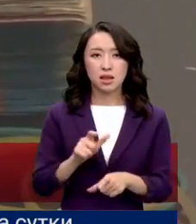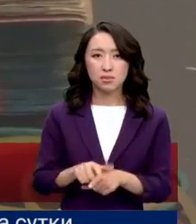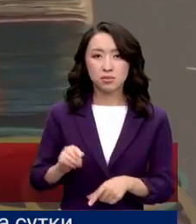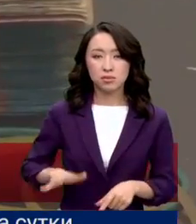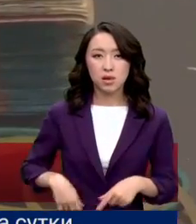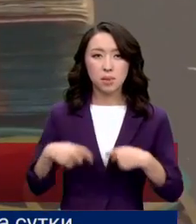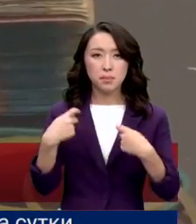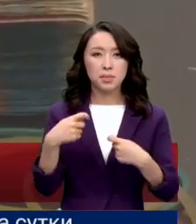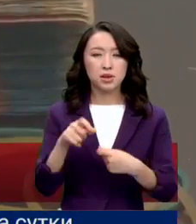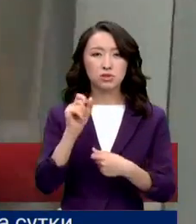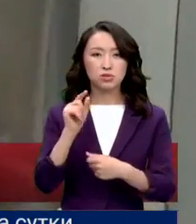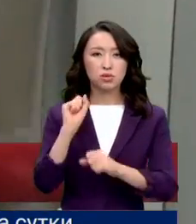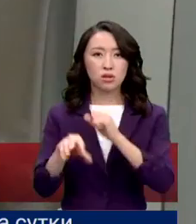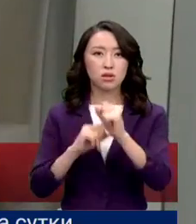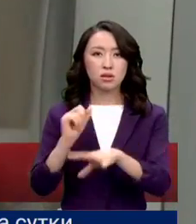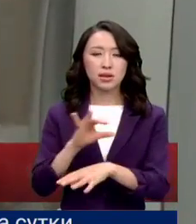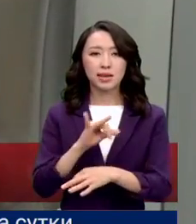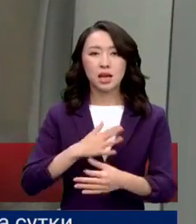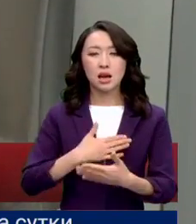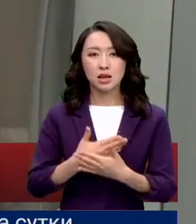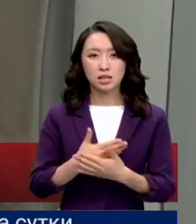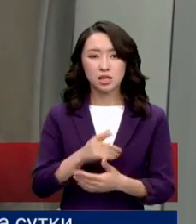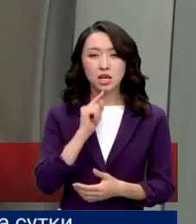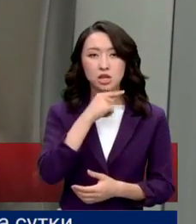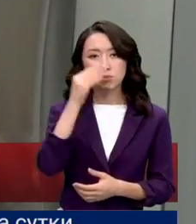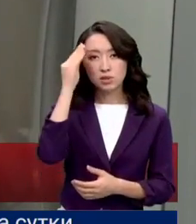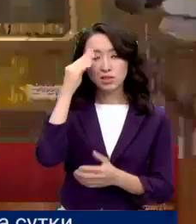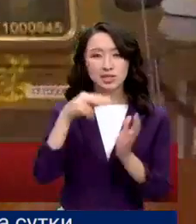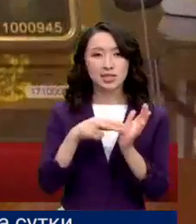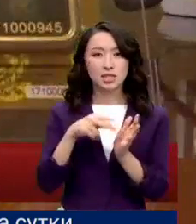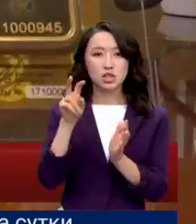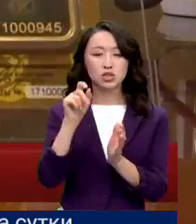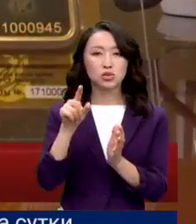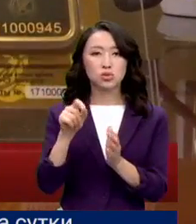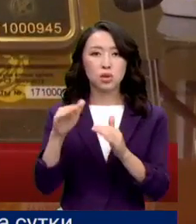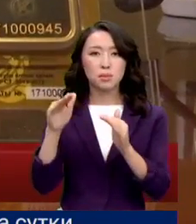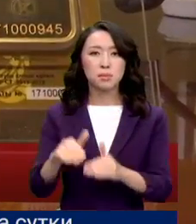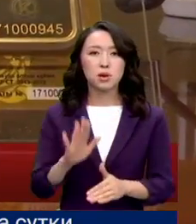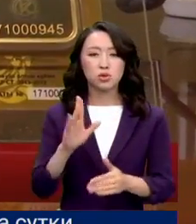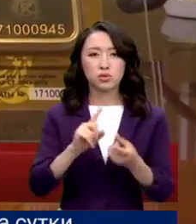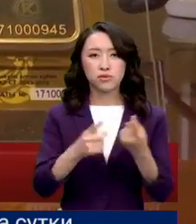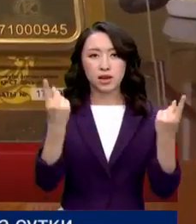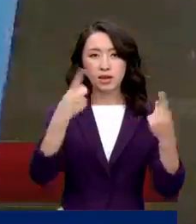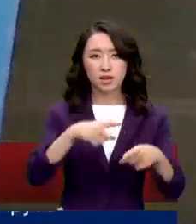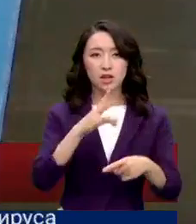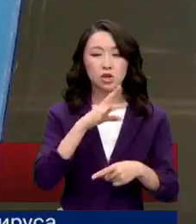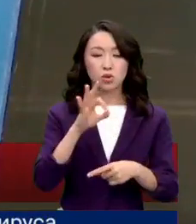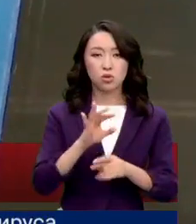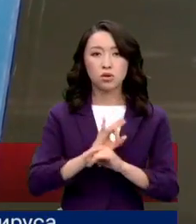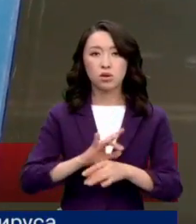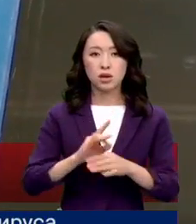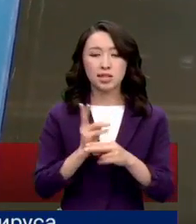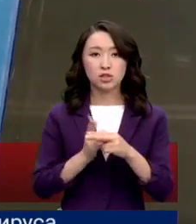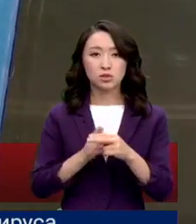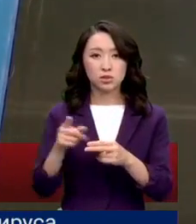продают золотые облигации и активы. Экономисты отмечают, что в цене золото падает только перед кризисом. Но успокаивают, что стоимость